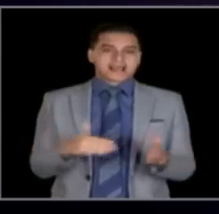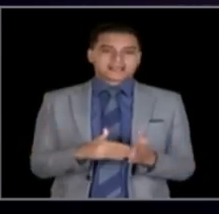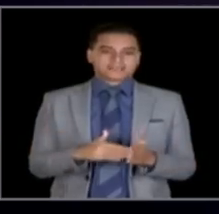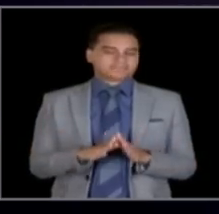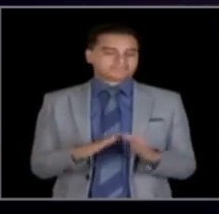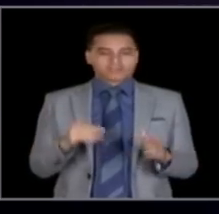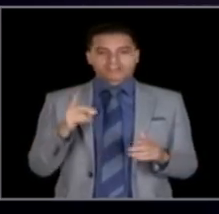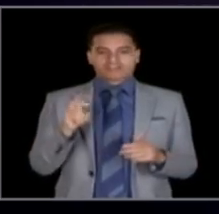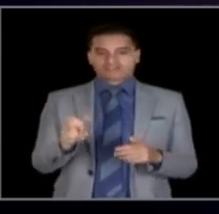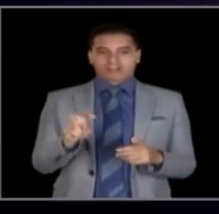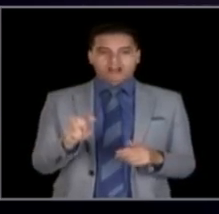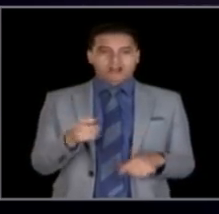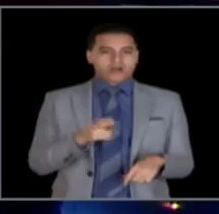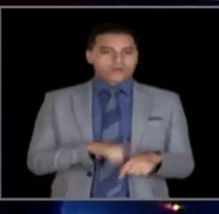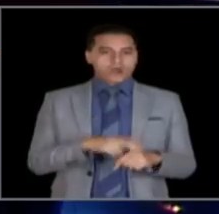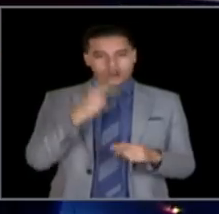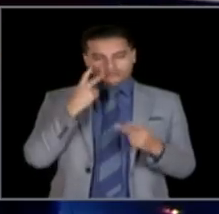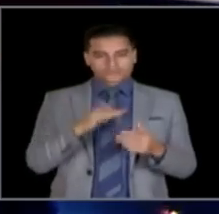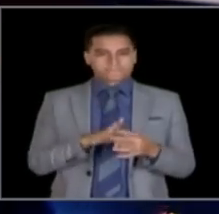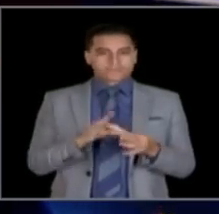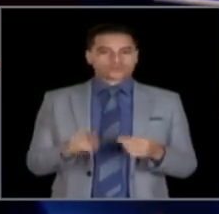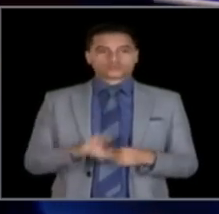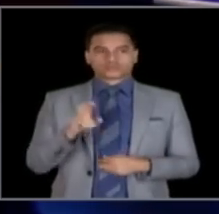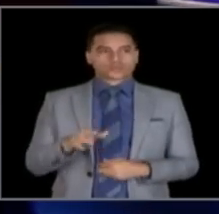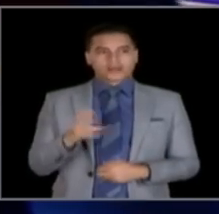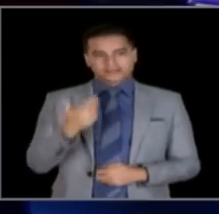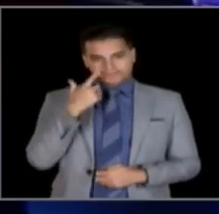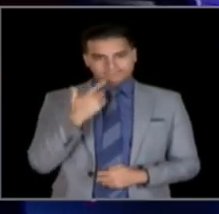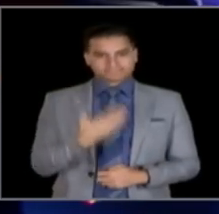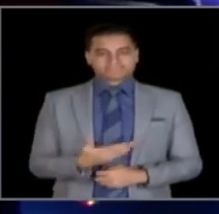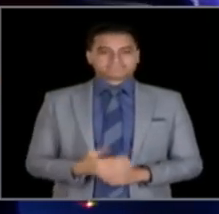طه الغرباوي، وهنشوف موضوع السؤال ايه.